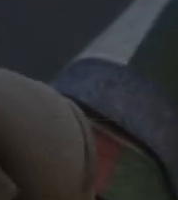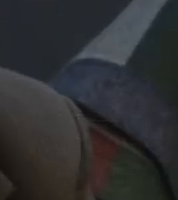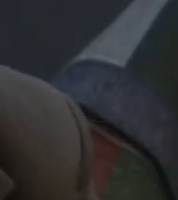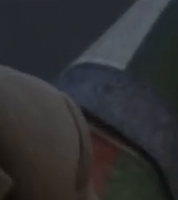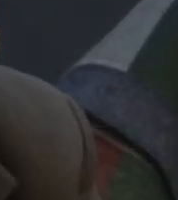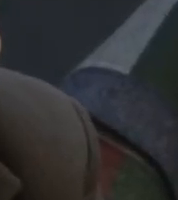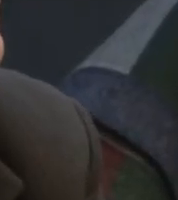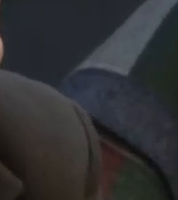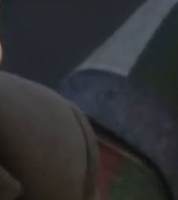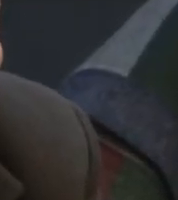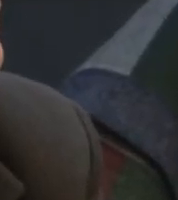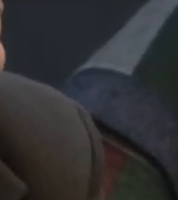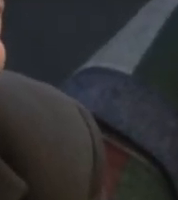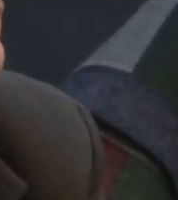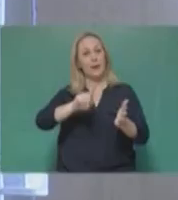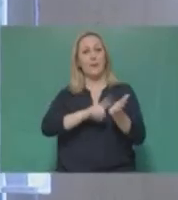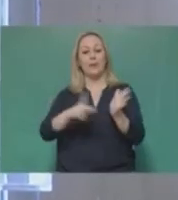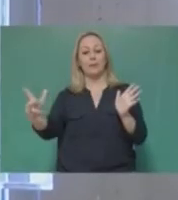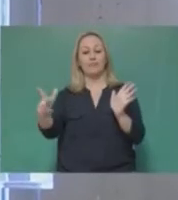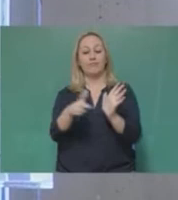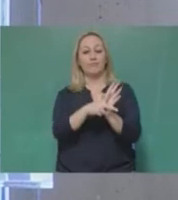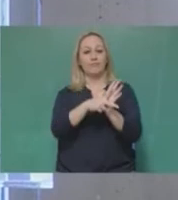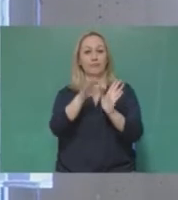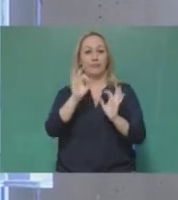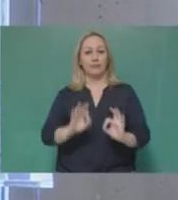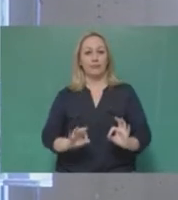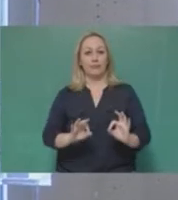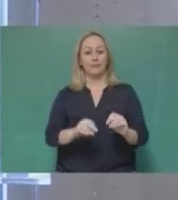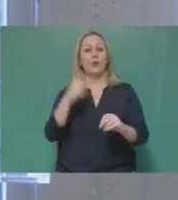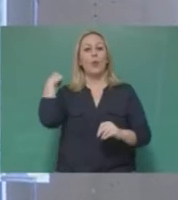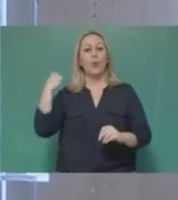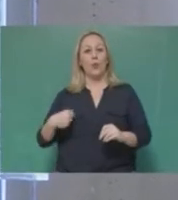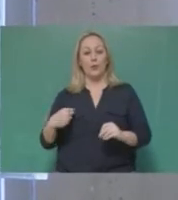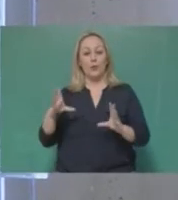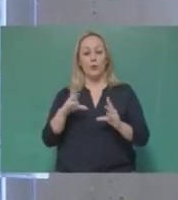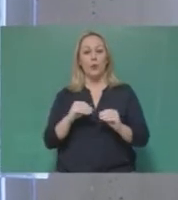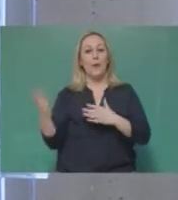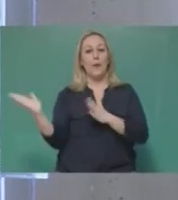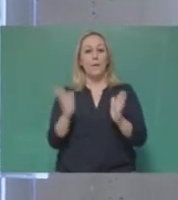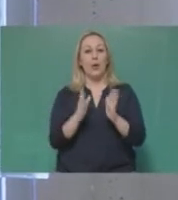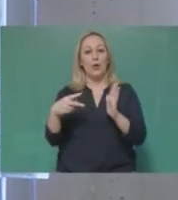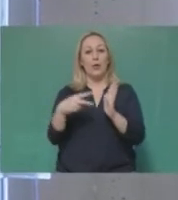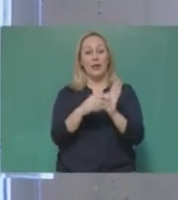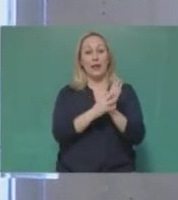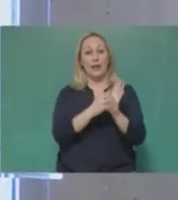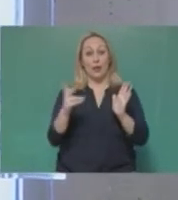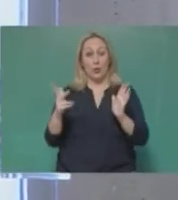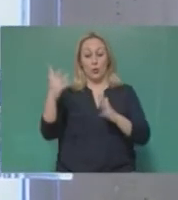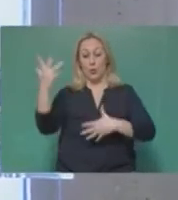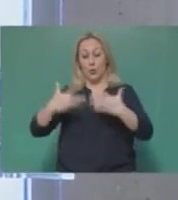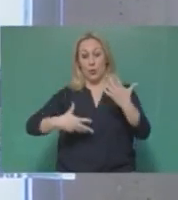στα τεχνικά έργα για την κοινωνική πολιτική. Ο προϋπολογισμός του Δήμου για το έτος 2018 είναι συγκριτικά με τον αρχικό